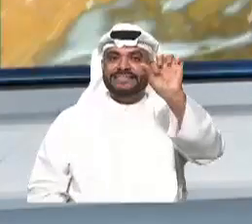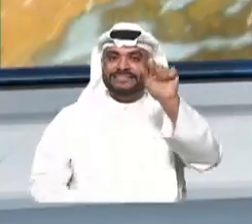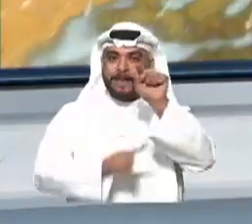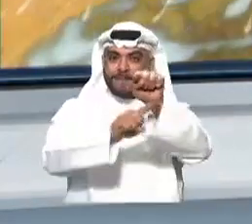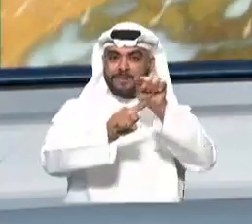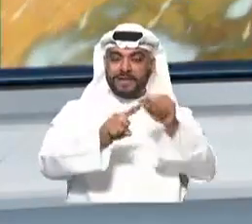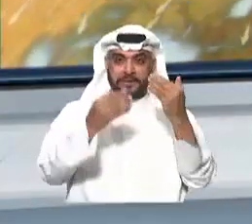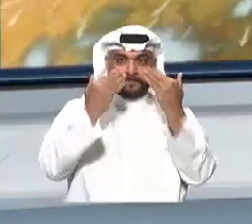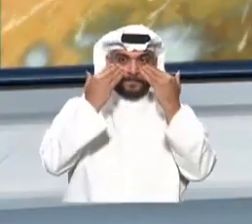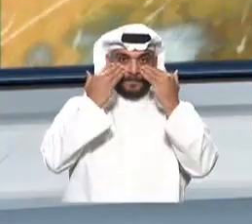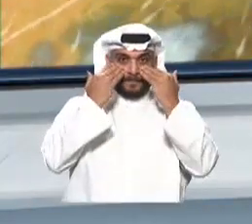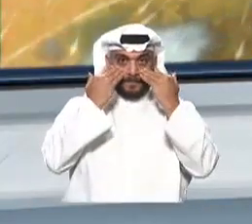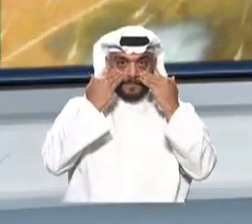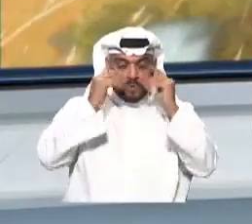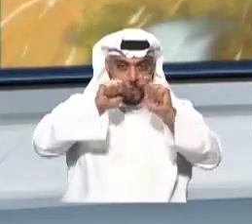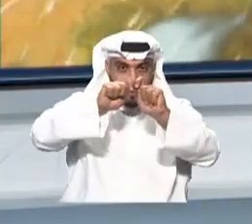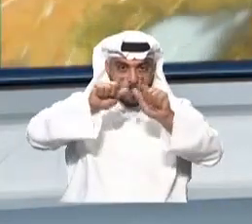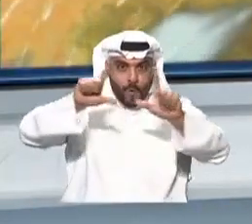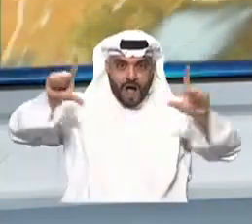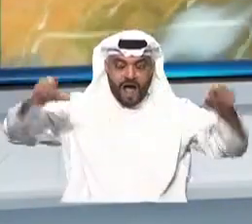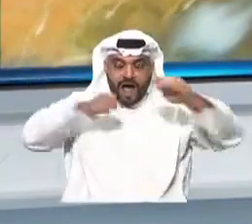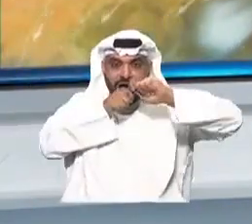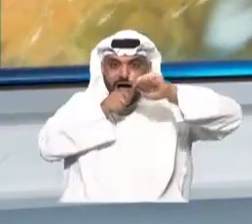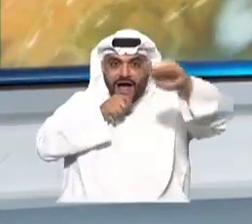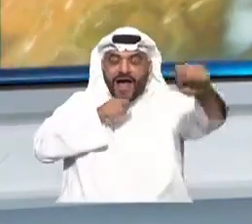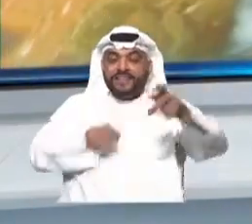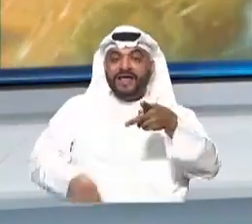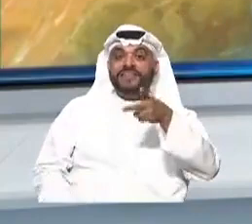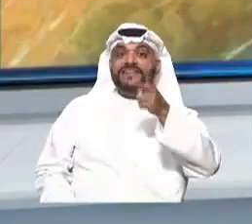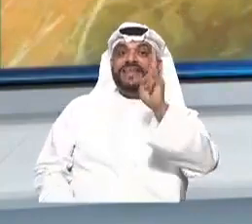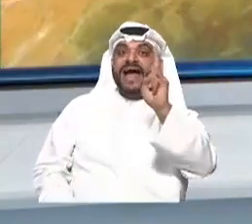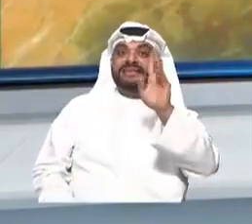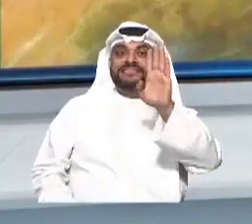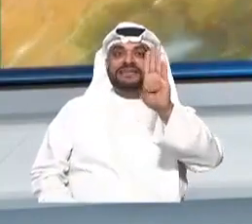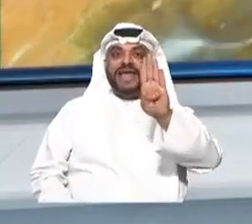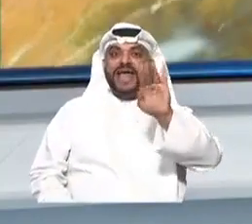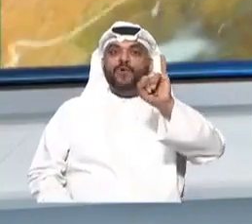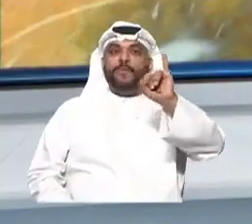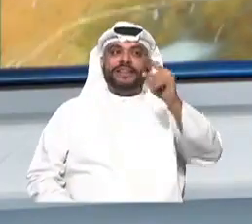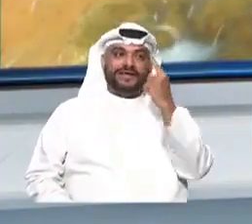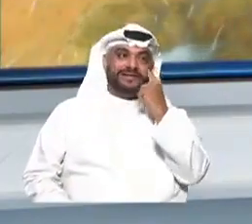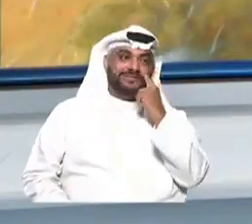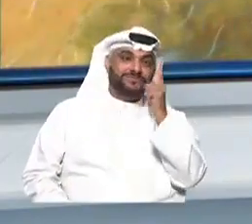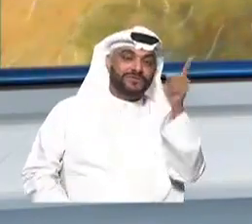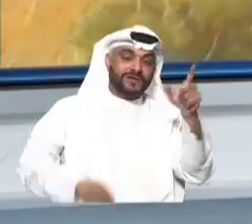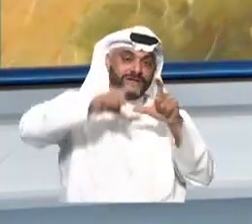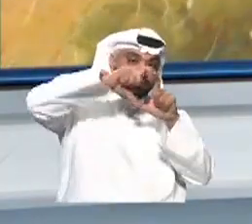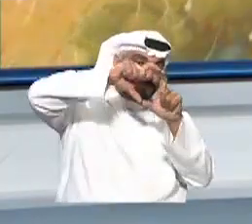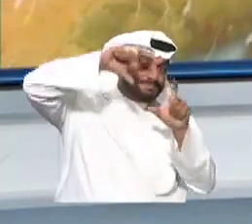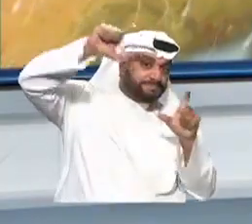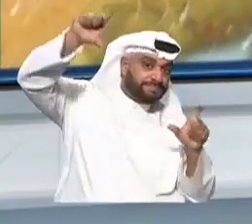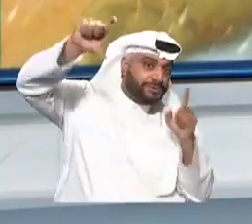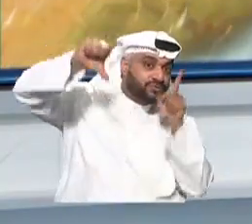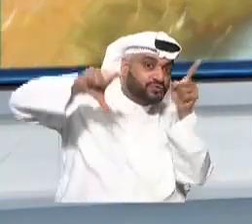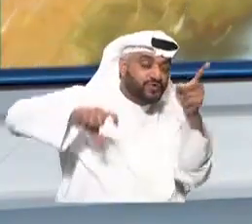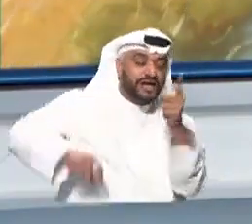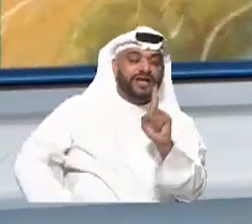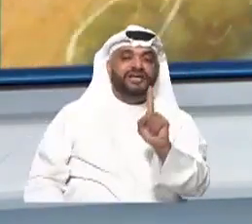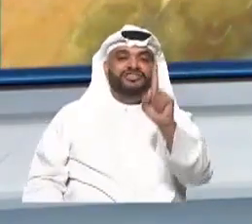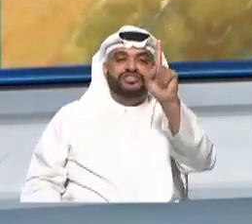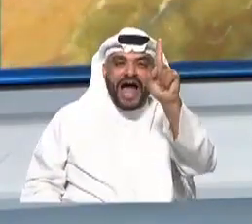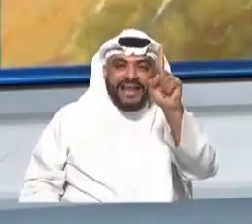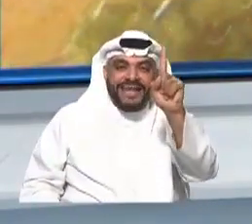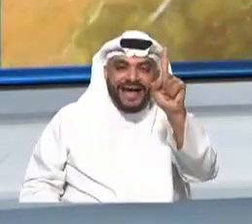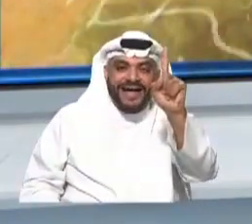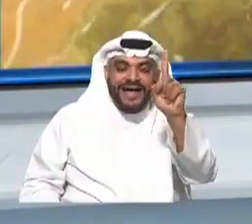12 كيلومتر. حاليا تتعرض المنطقة لأنظمة جوية ضعيفة، ابتداء من باكر العصر إن شاء الله